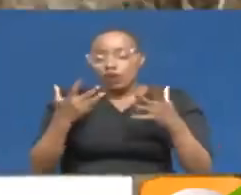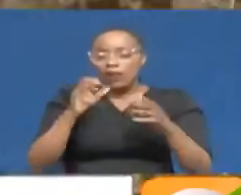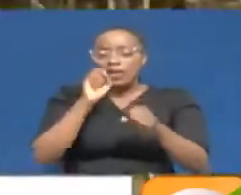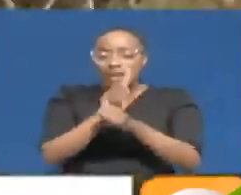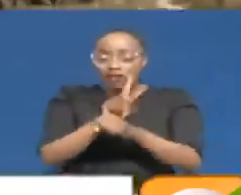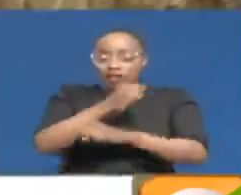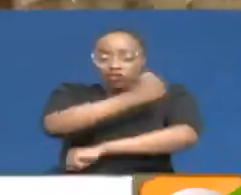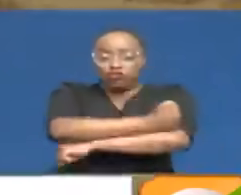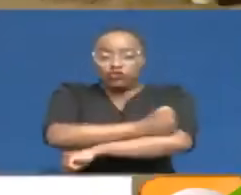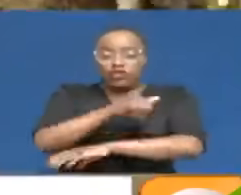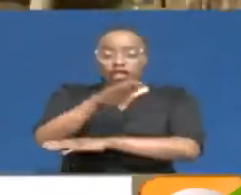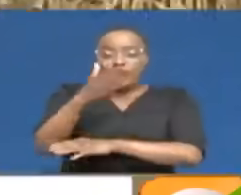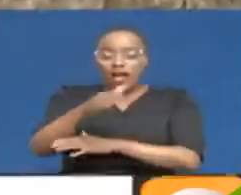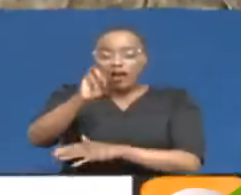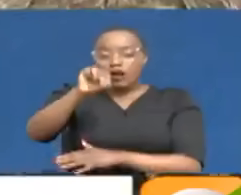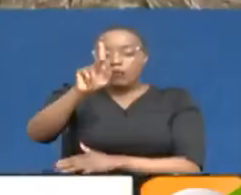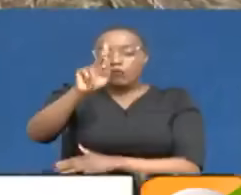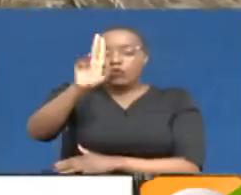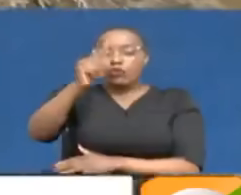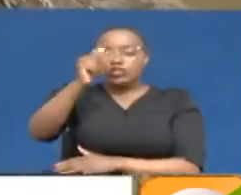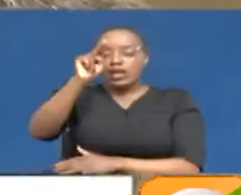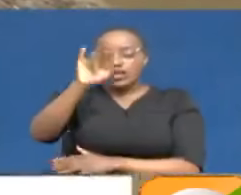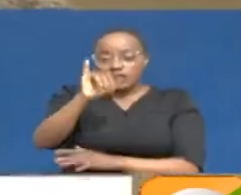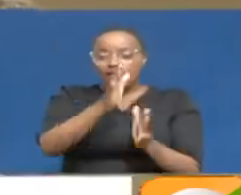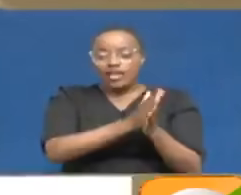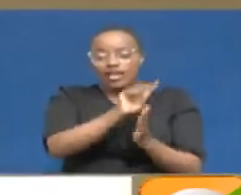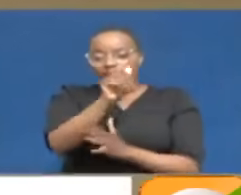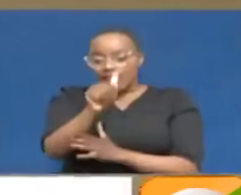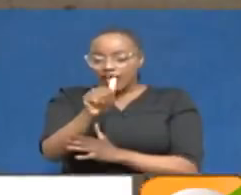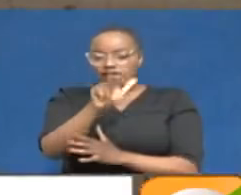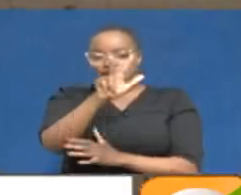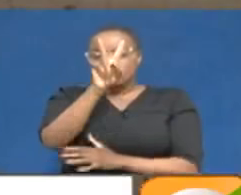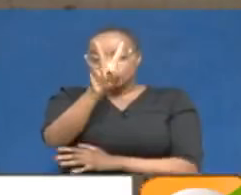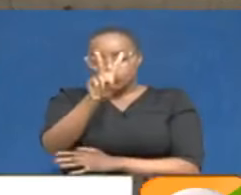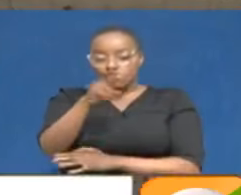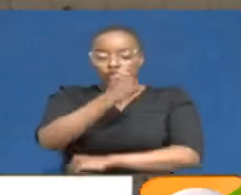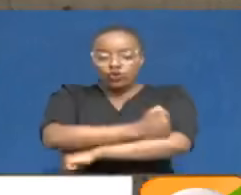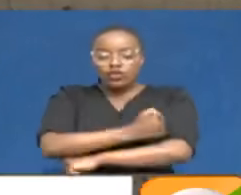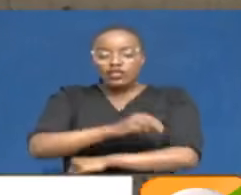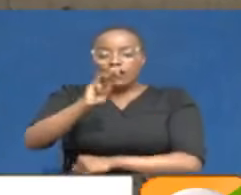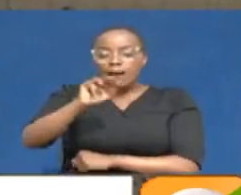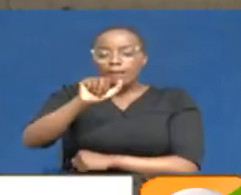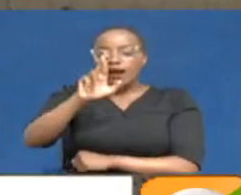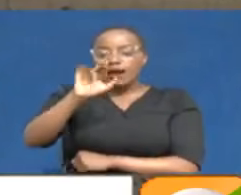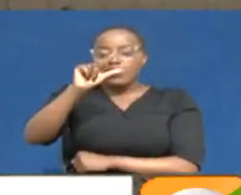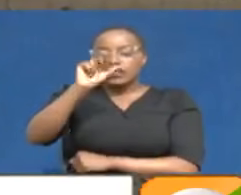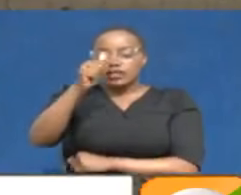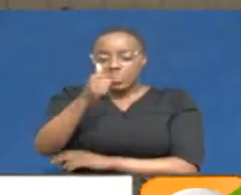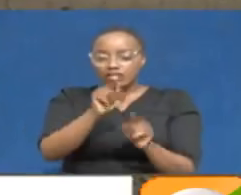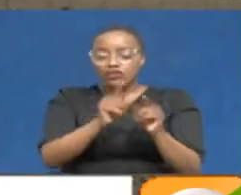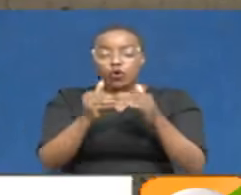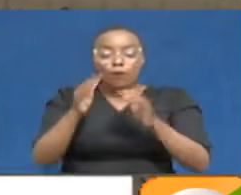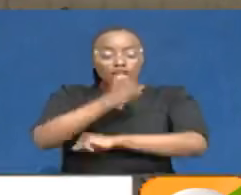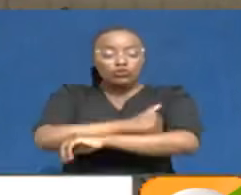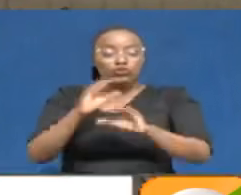shule 11 katika eneo la Mukutani na wale kutoka shule 32 zilizoko Marigat huenda wakakosa